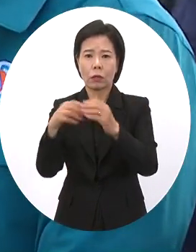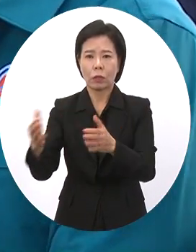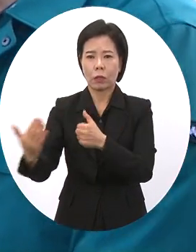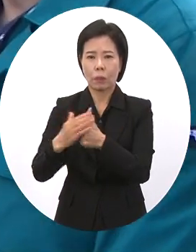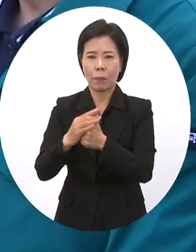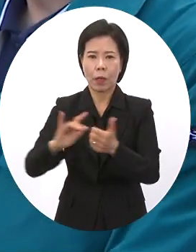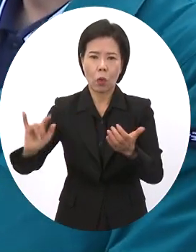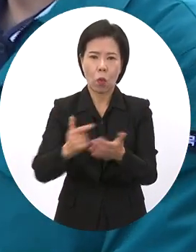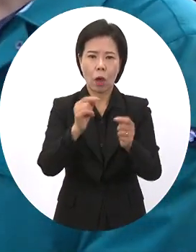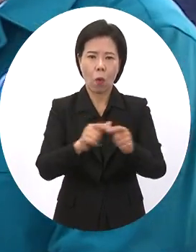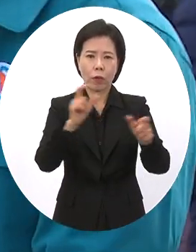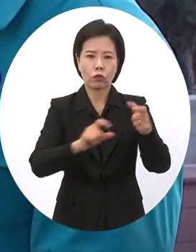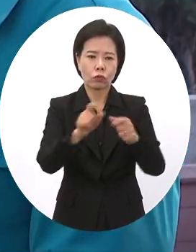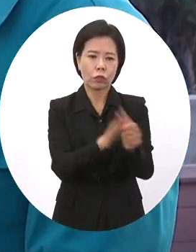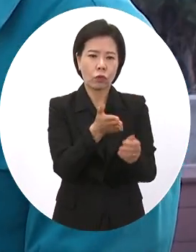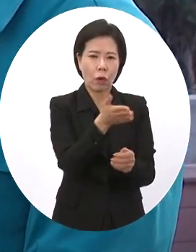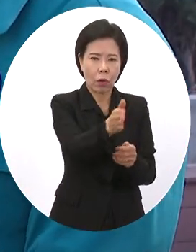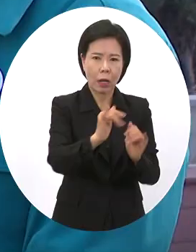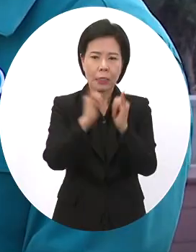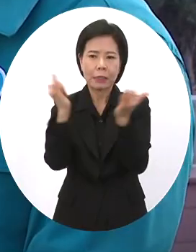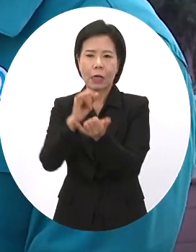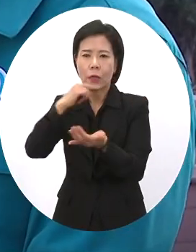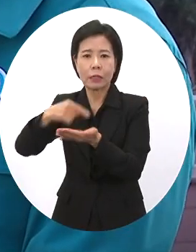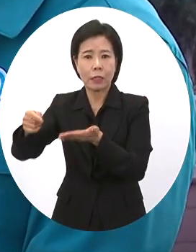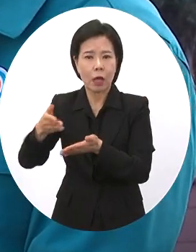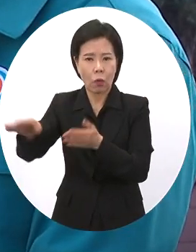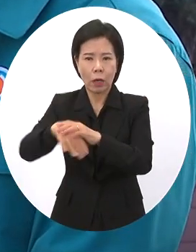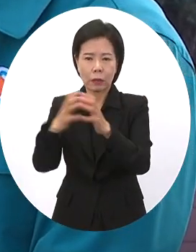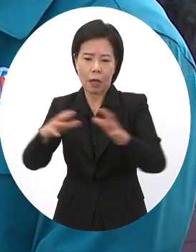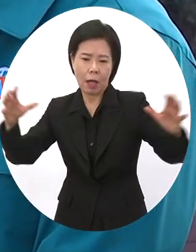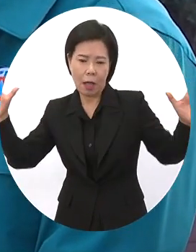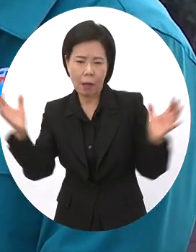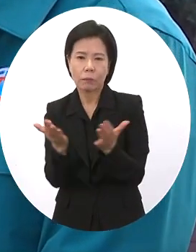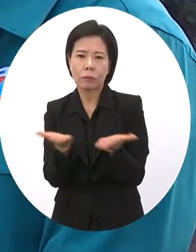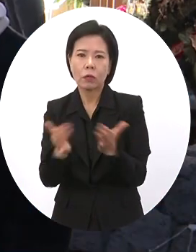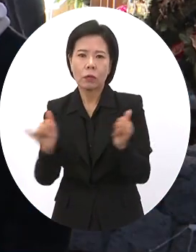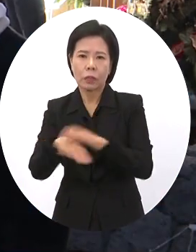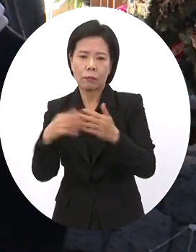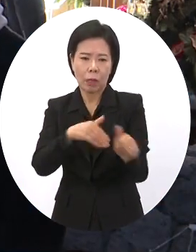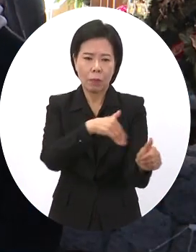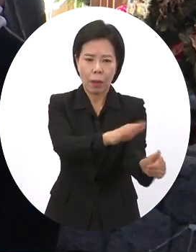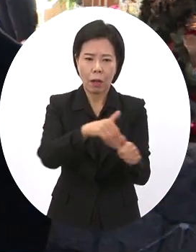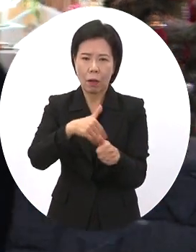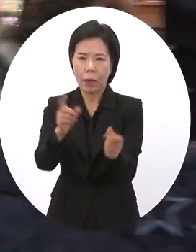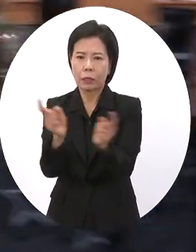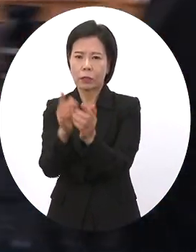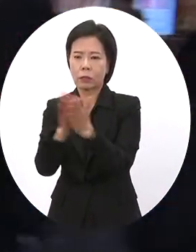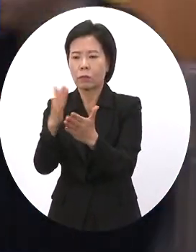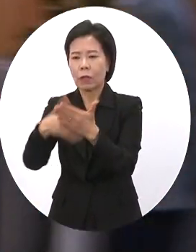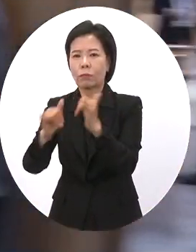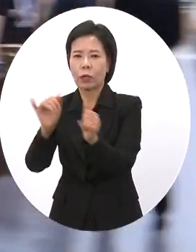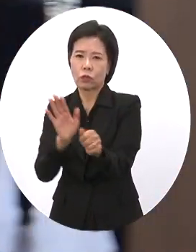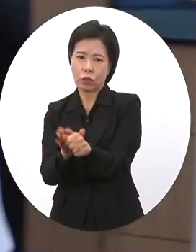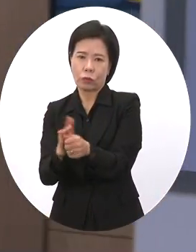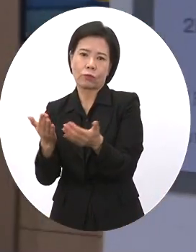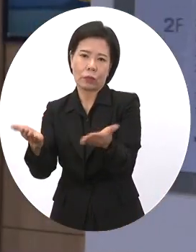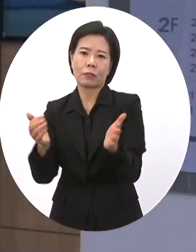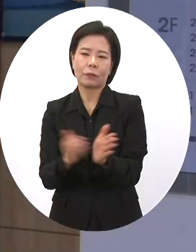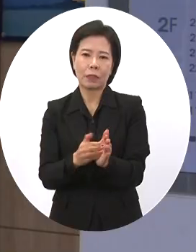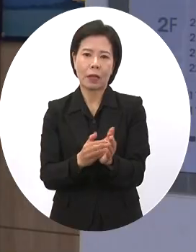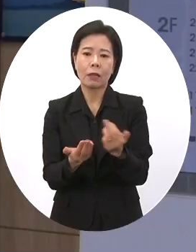중앙협력본부에 이어 공항확충지원과와 사회재난과 직원을 무안에 파견해 현장에서 유가족을